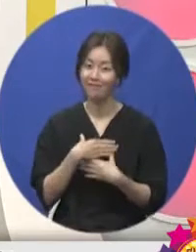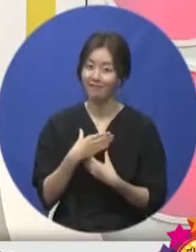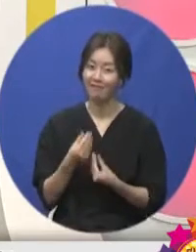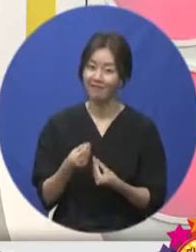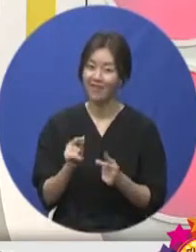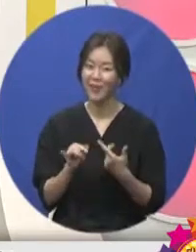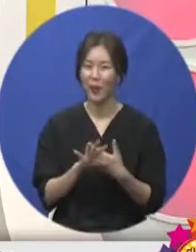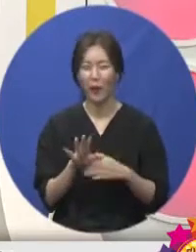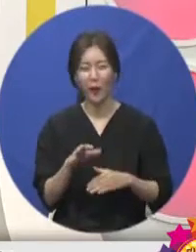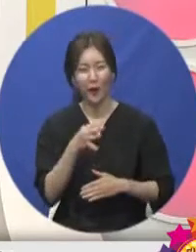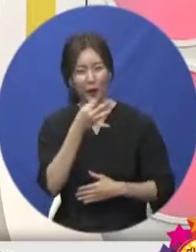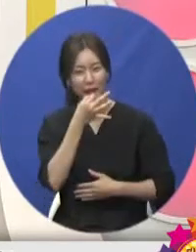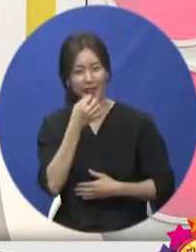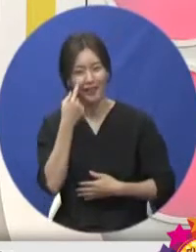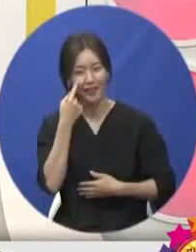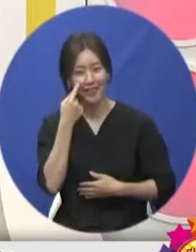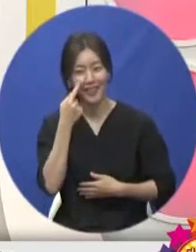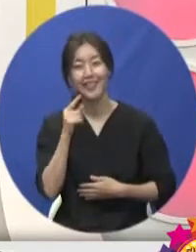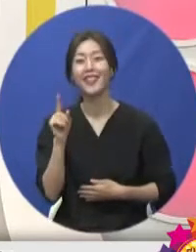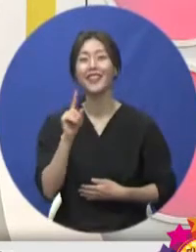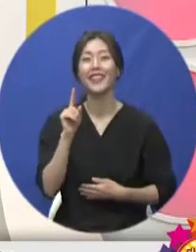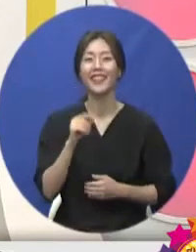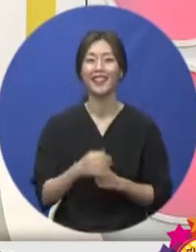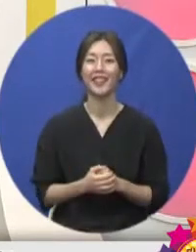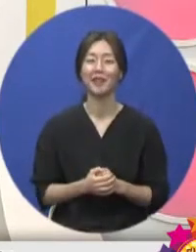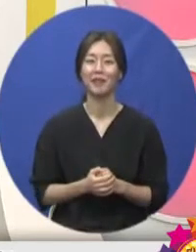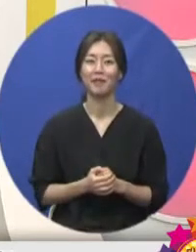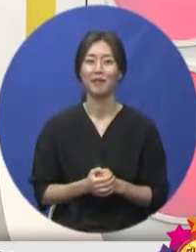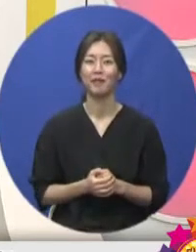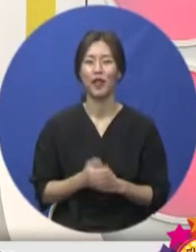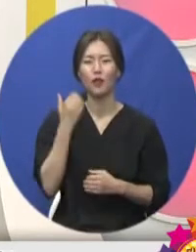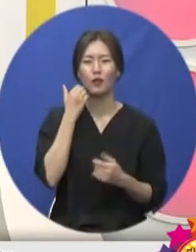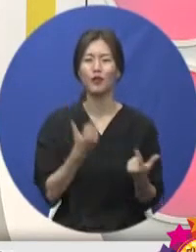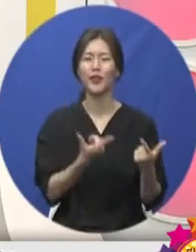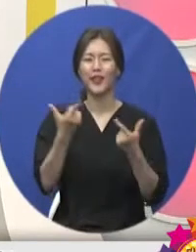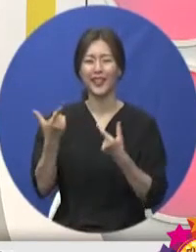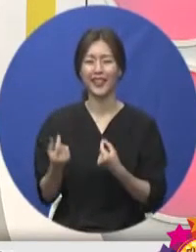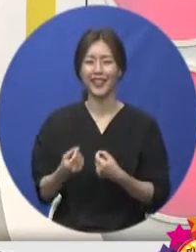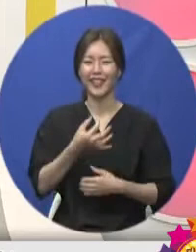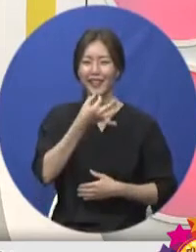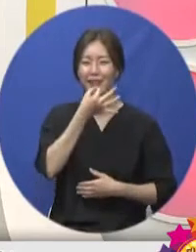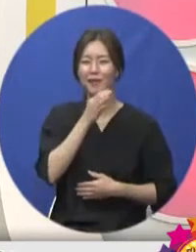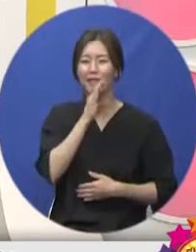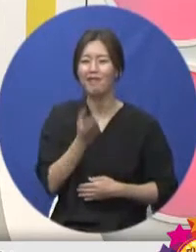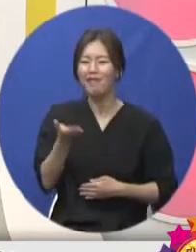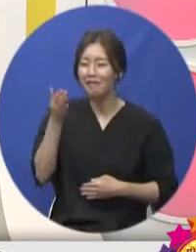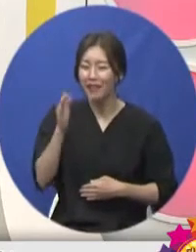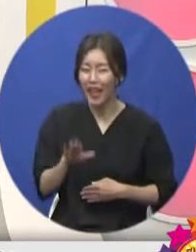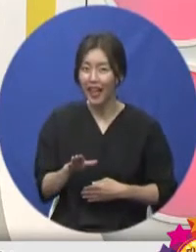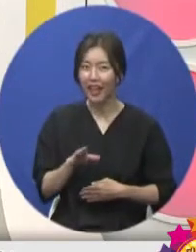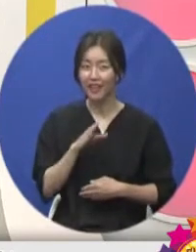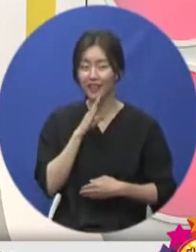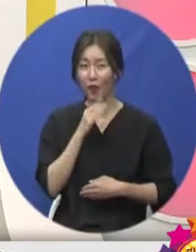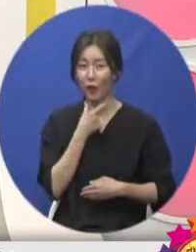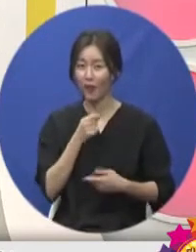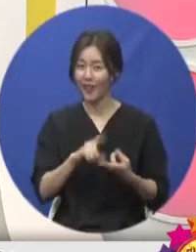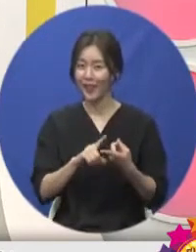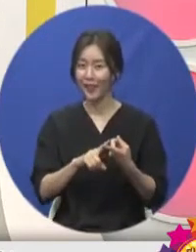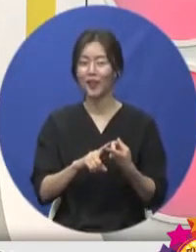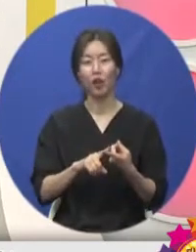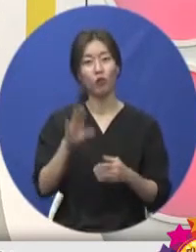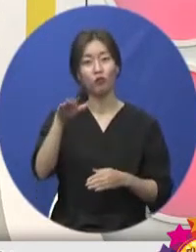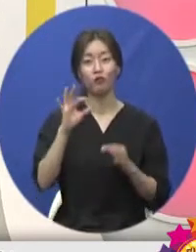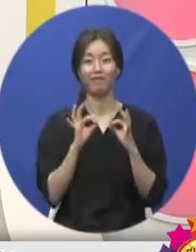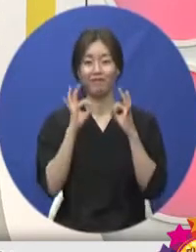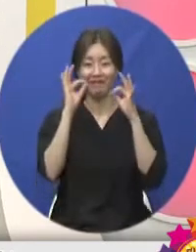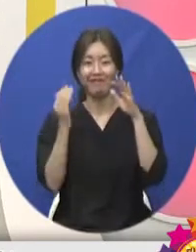오늘 좀 욕심을 내보겠다 이런. 아이고 누구나 다 욕심은 있는데 그게 마음대로 되겠습니까? 예, 최선을 다하면 되는 겁니다.